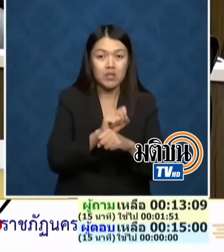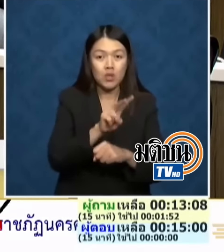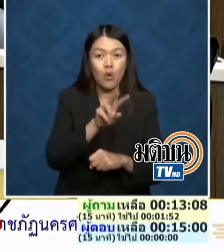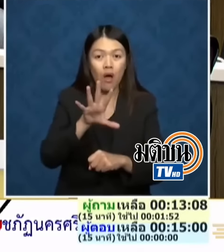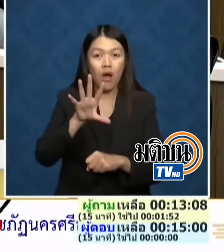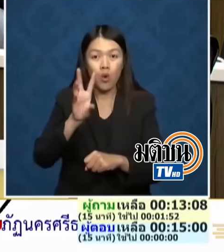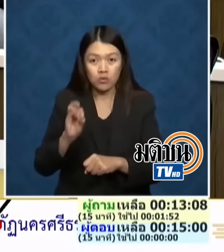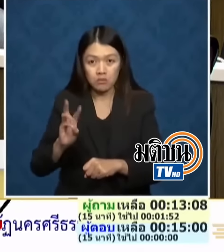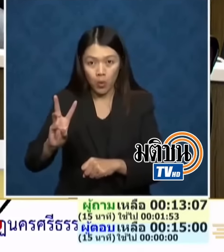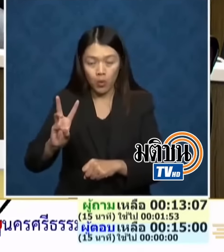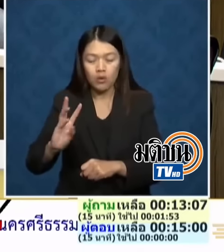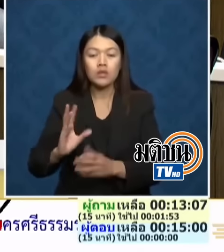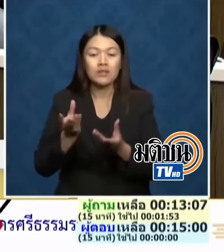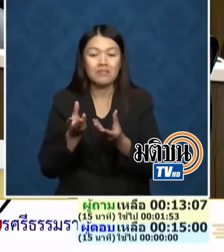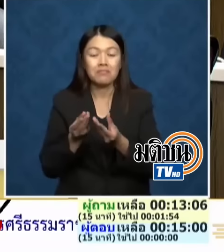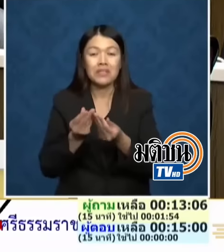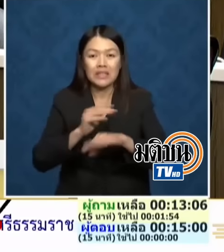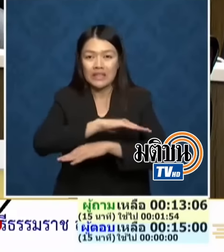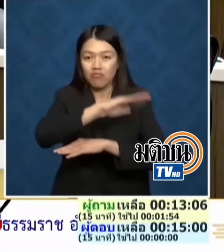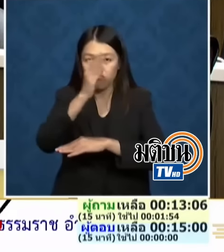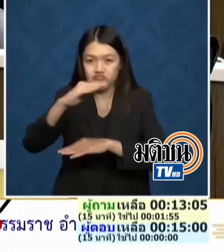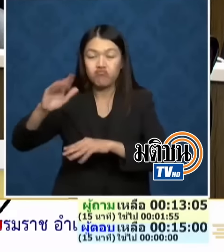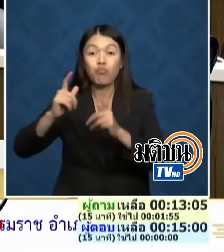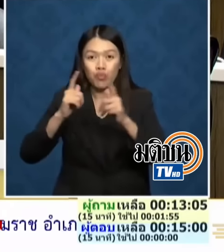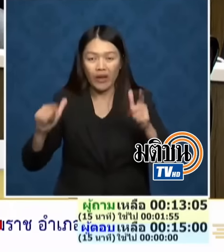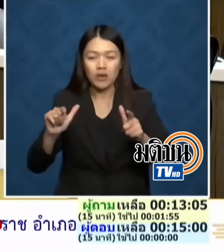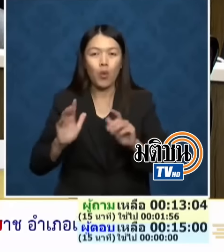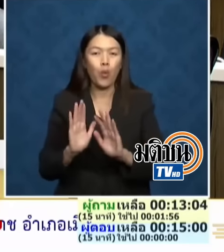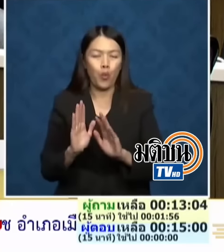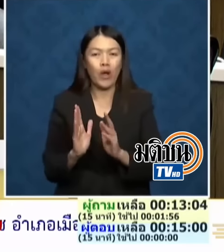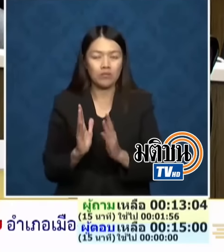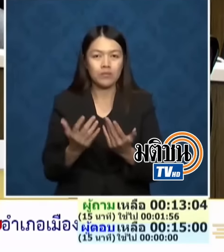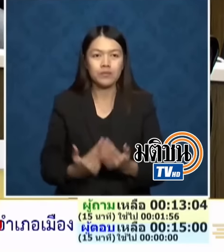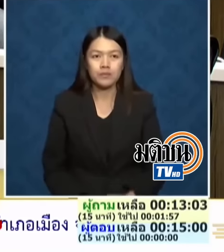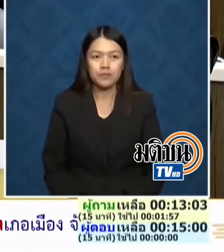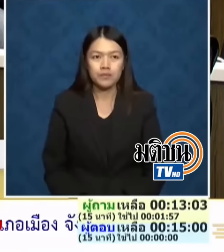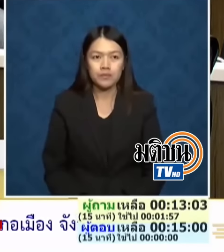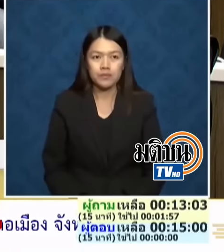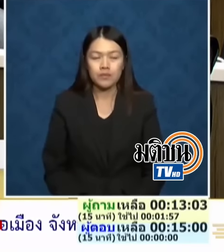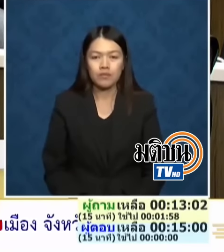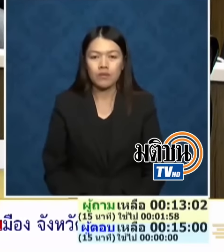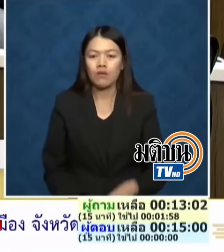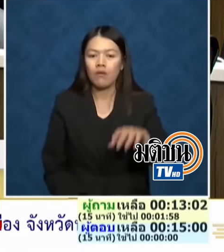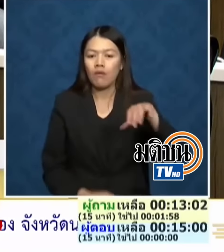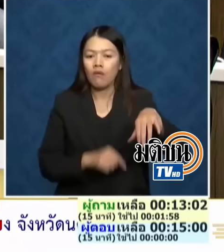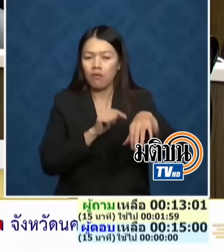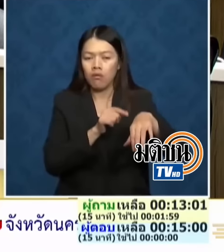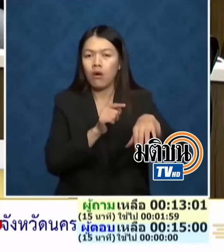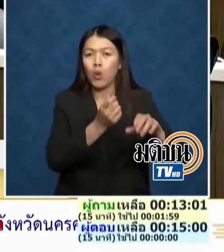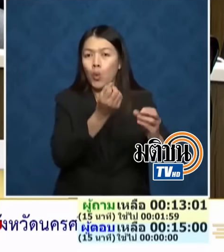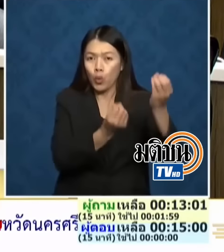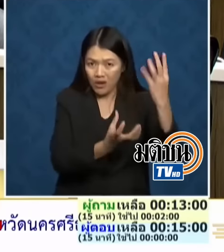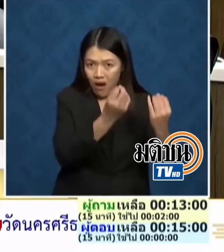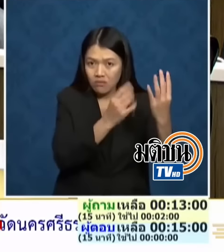จึงมีการยกเว้นพื้นที่เขาให่นะครับสมัททานครับทั้งสองฝ่ายระหวางอุทยาณ